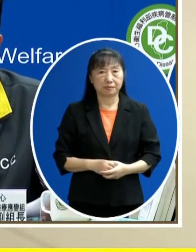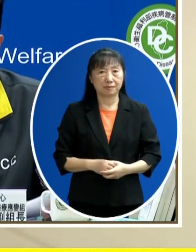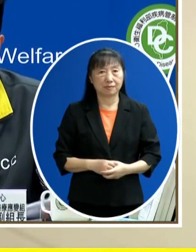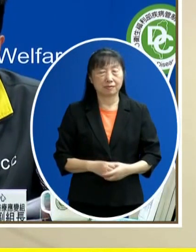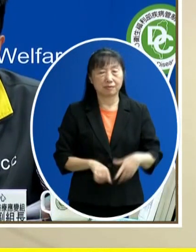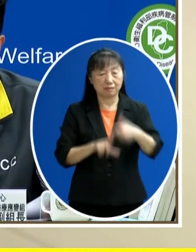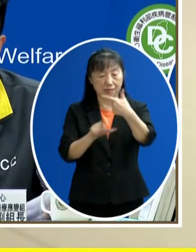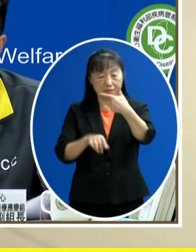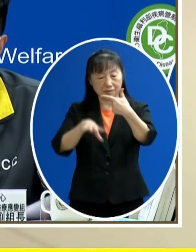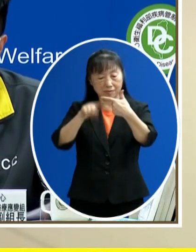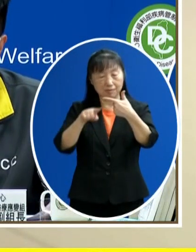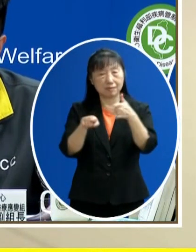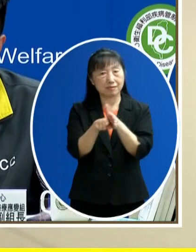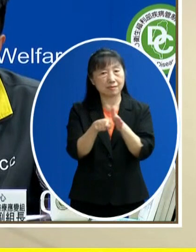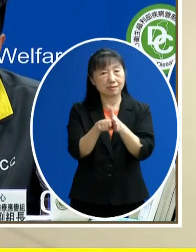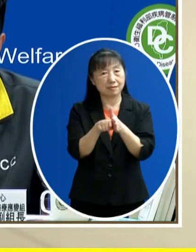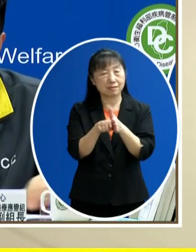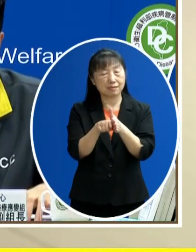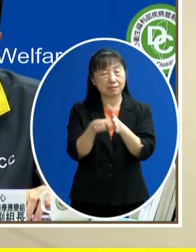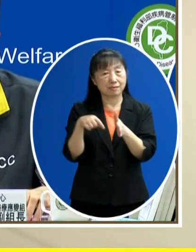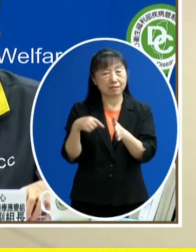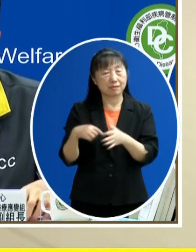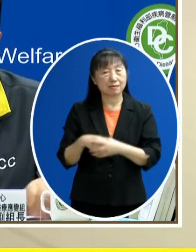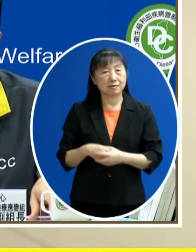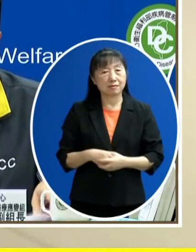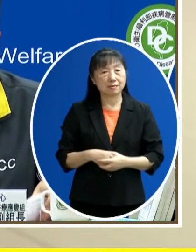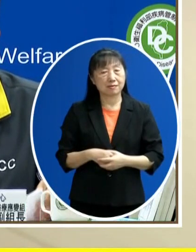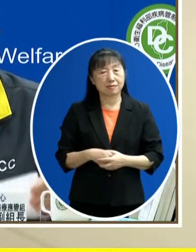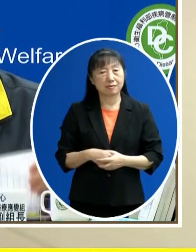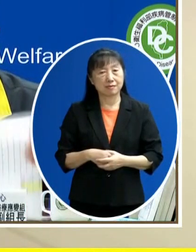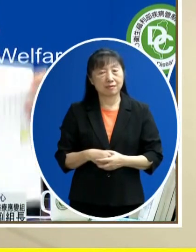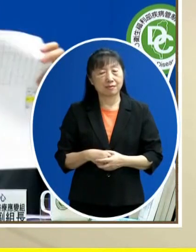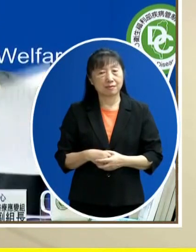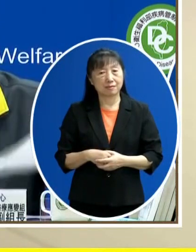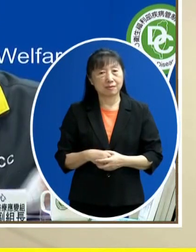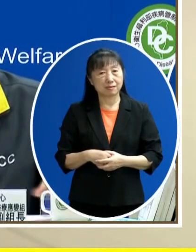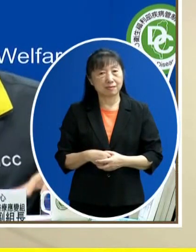在6月初的时候有出现这个